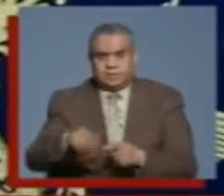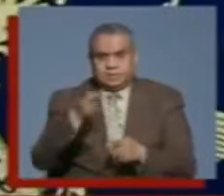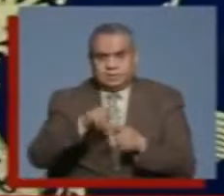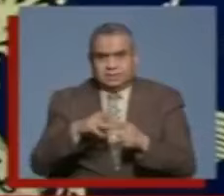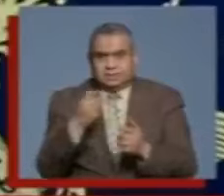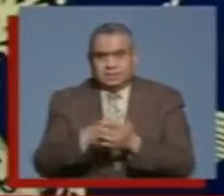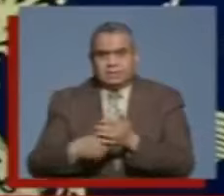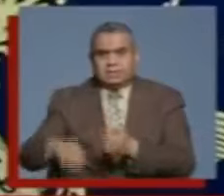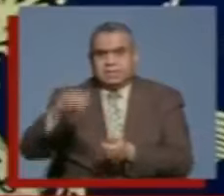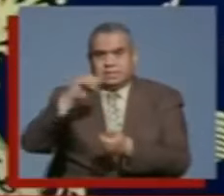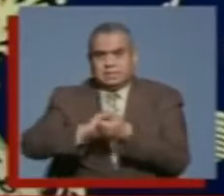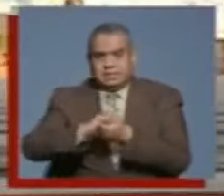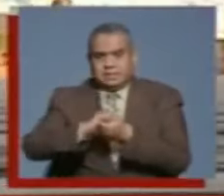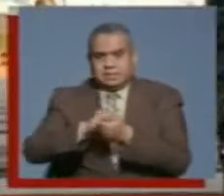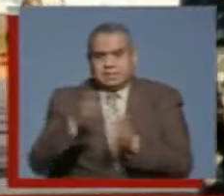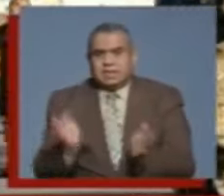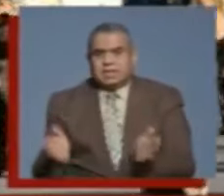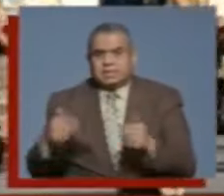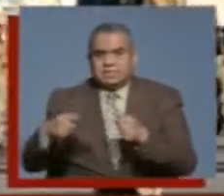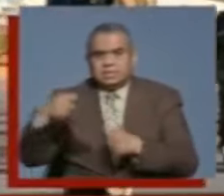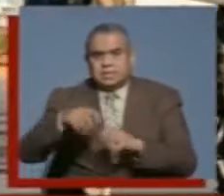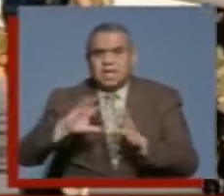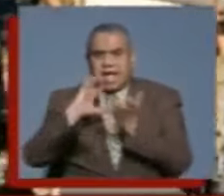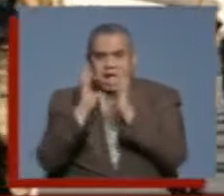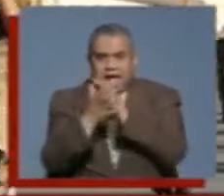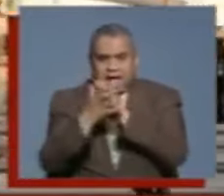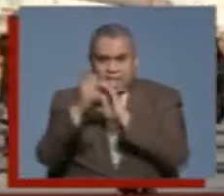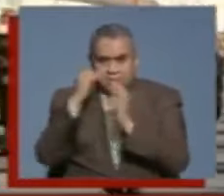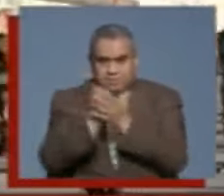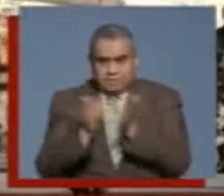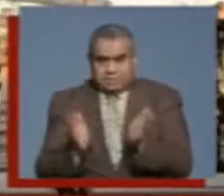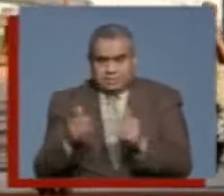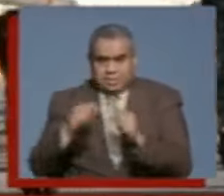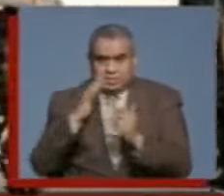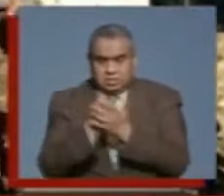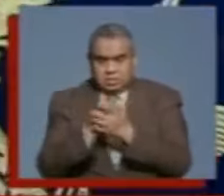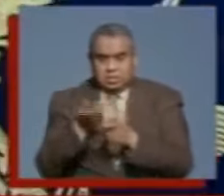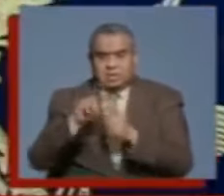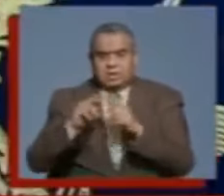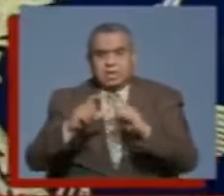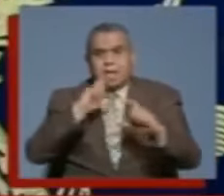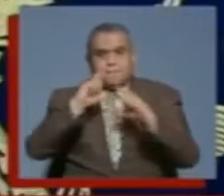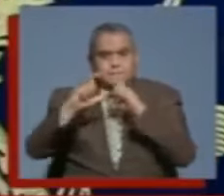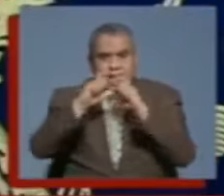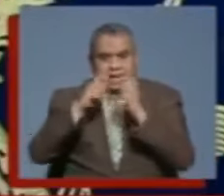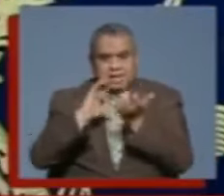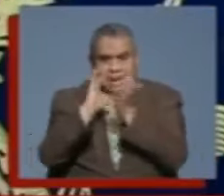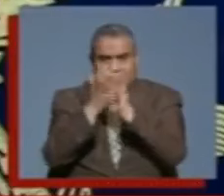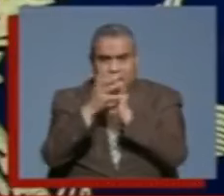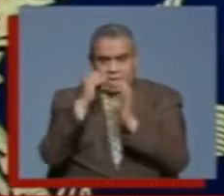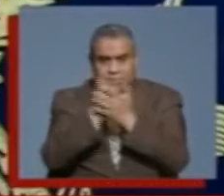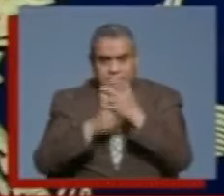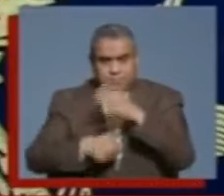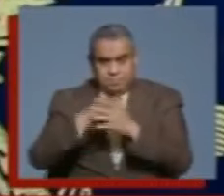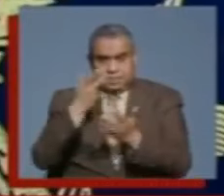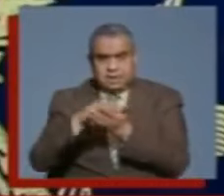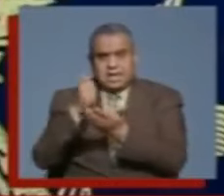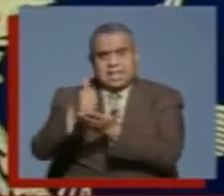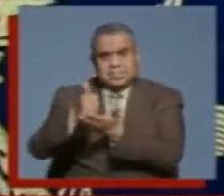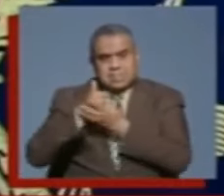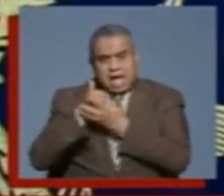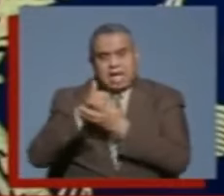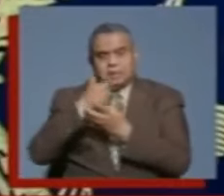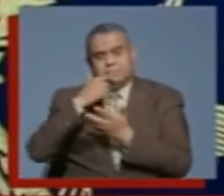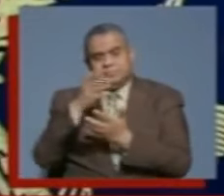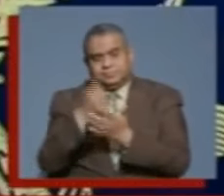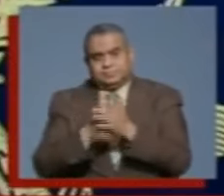اولي كده مع صندوق النقد الدولي، وفي ايضا مع البنك الدولي هيبقى في شكل من اشكال الدعم،